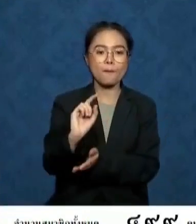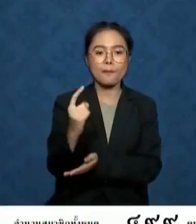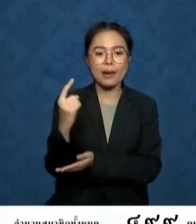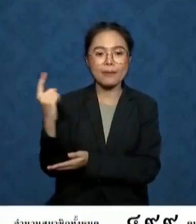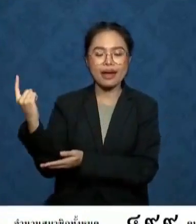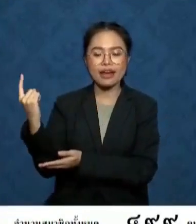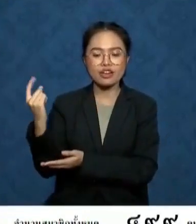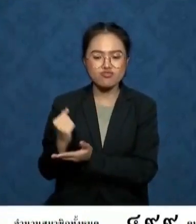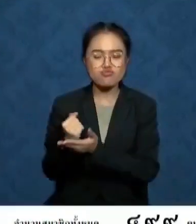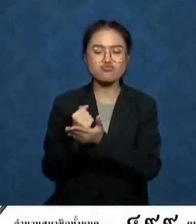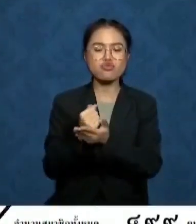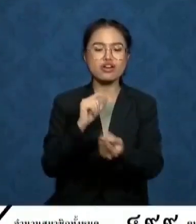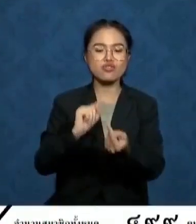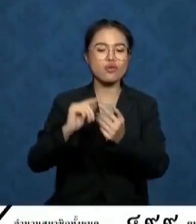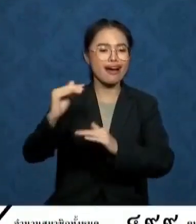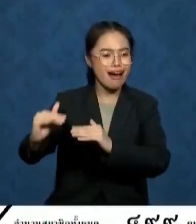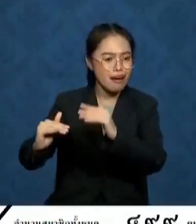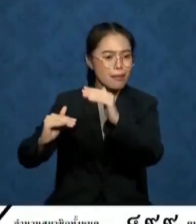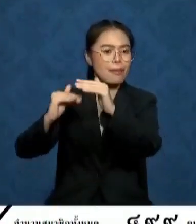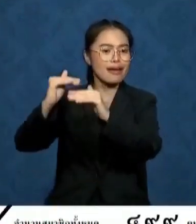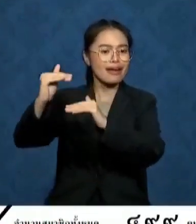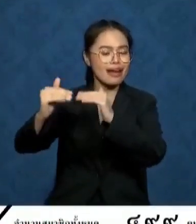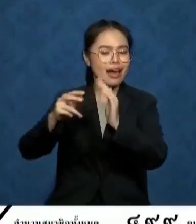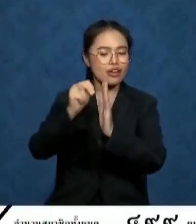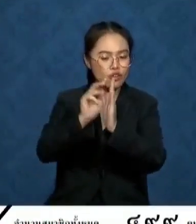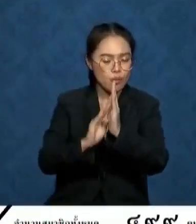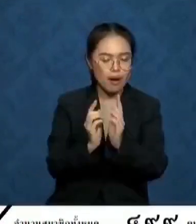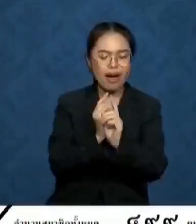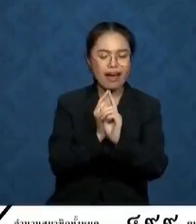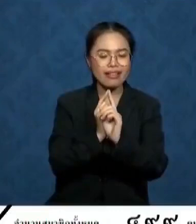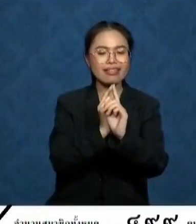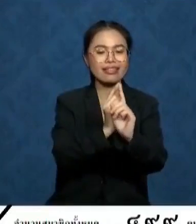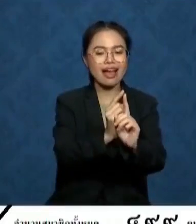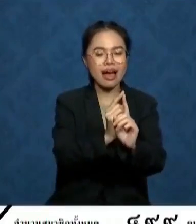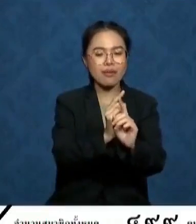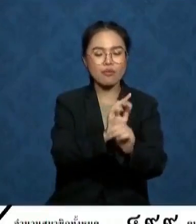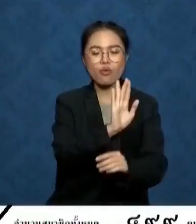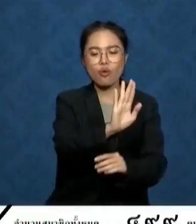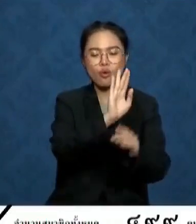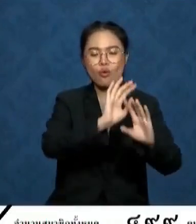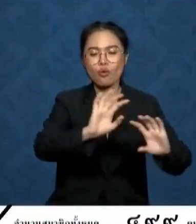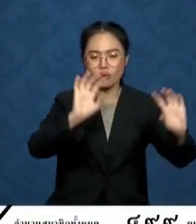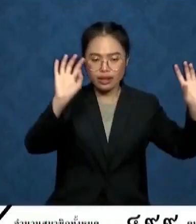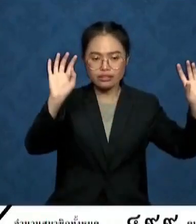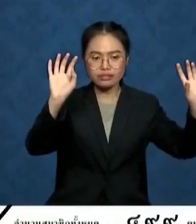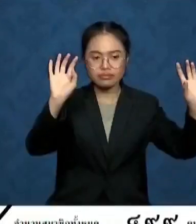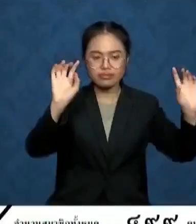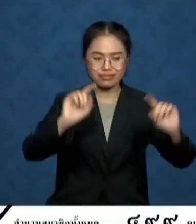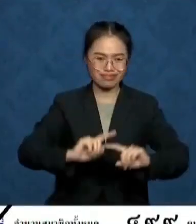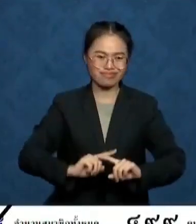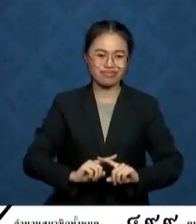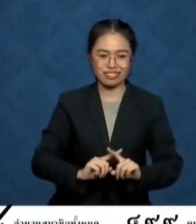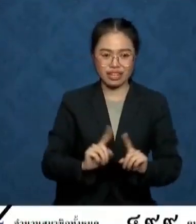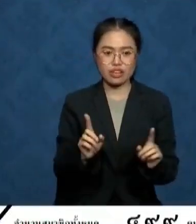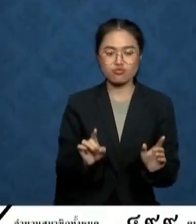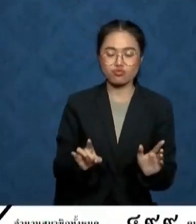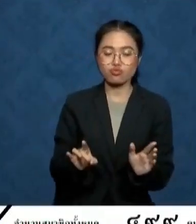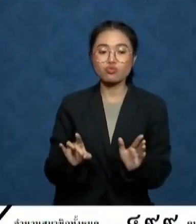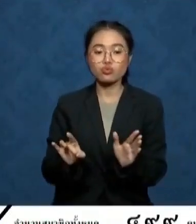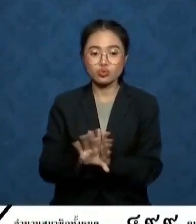นำไปสู่การขับเคลื่อนนโยบายเป้าหมายของรัฐบาลแต่สุดท้ายครับ 3เดือน